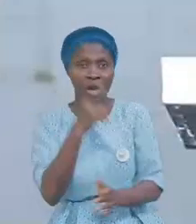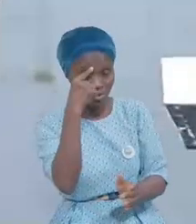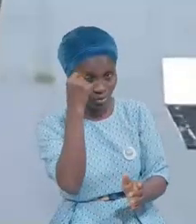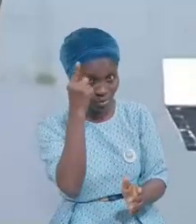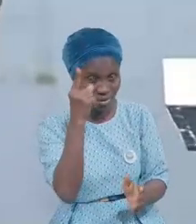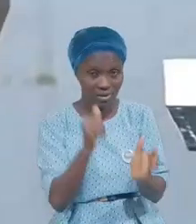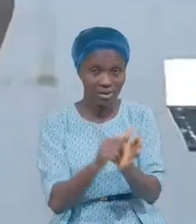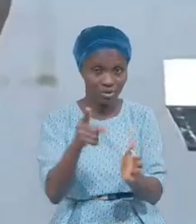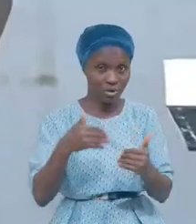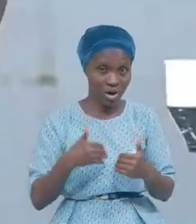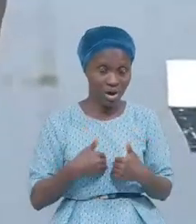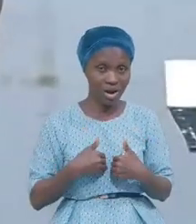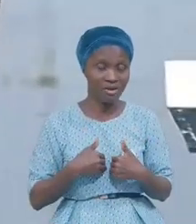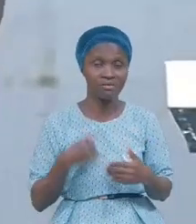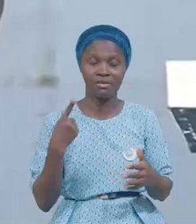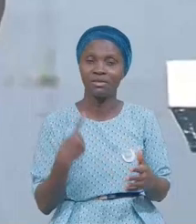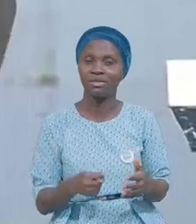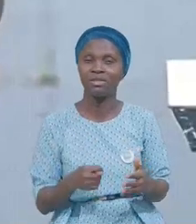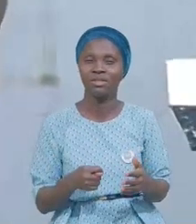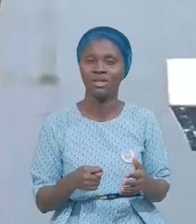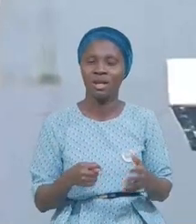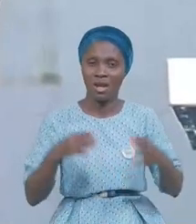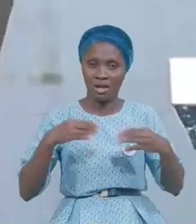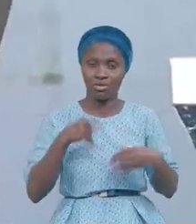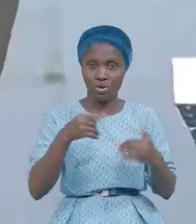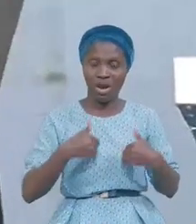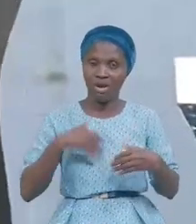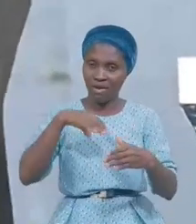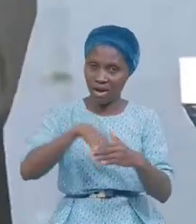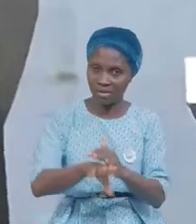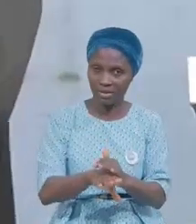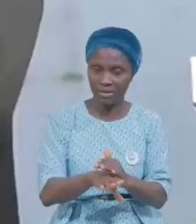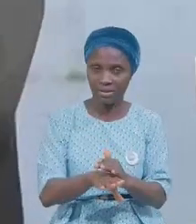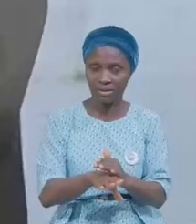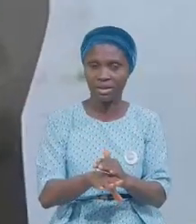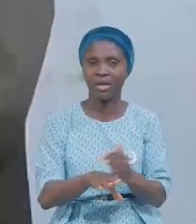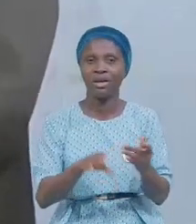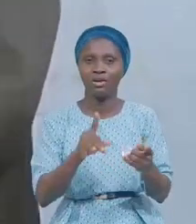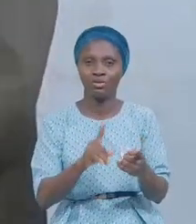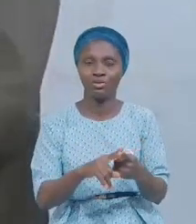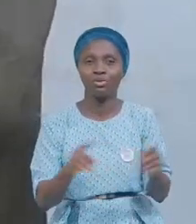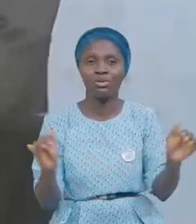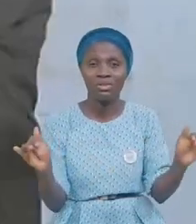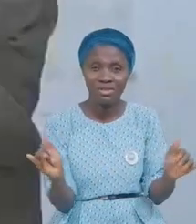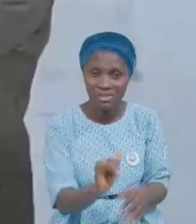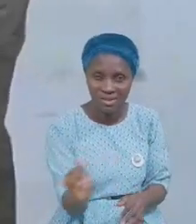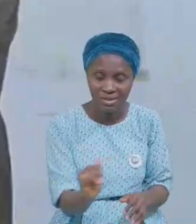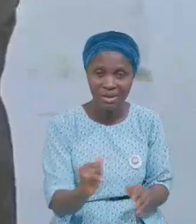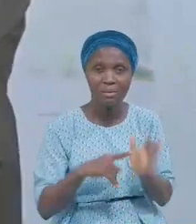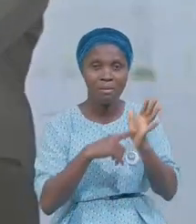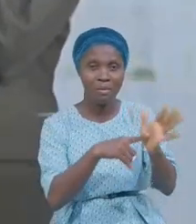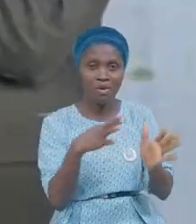accès à la même mesure de foi. Nous avons accès à la même manifestation de